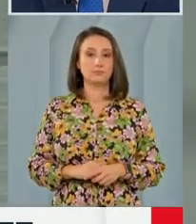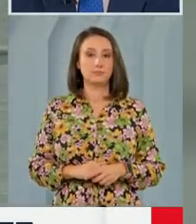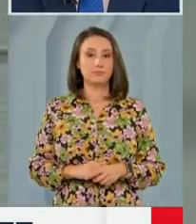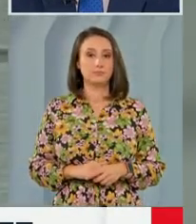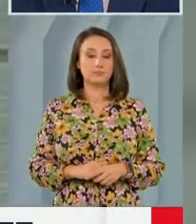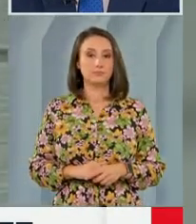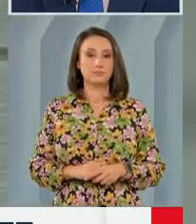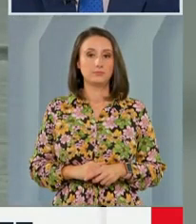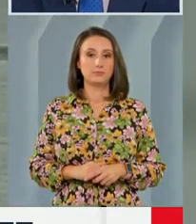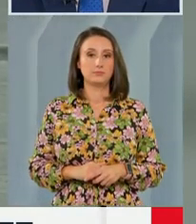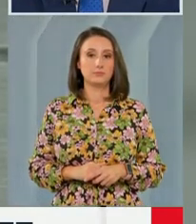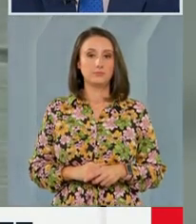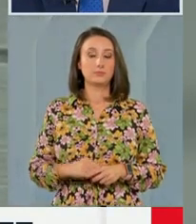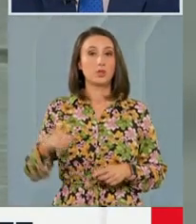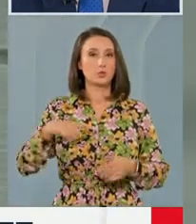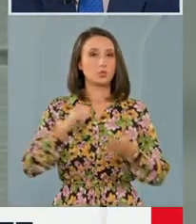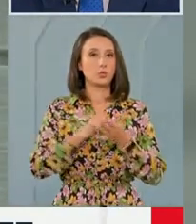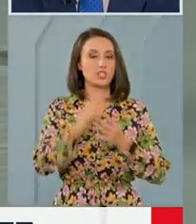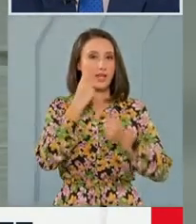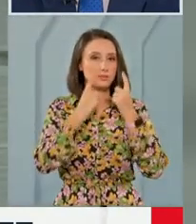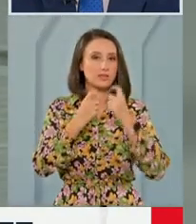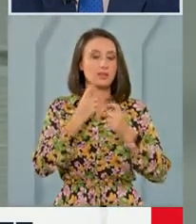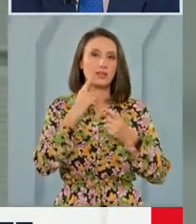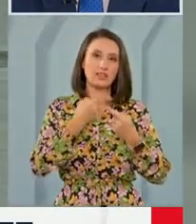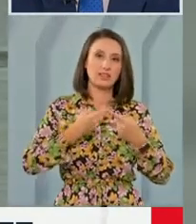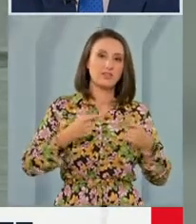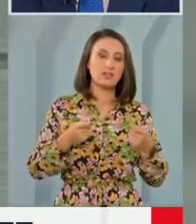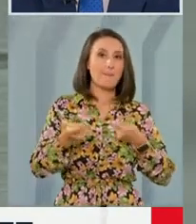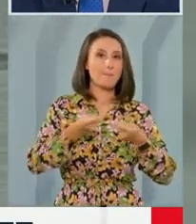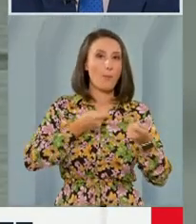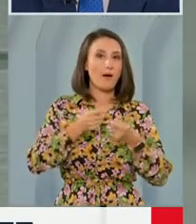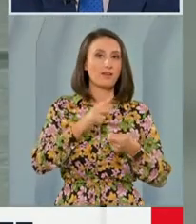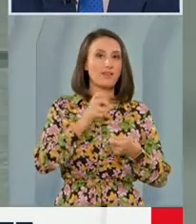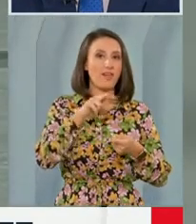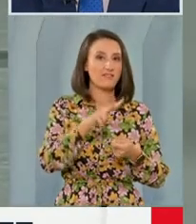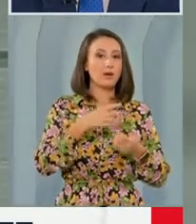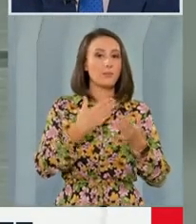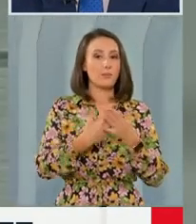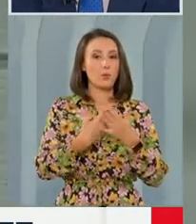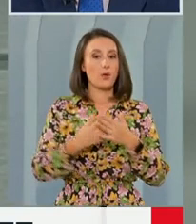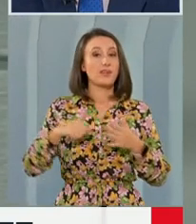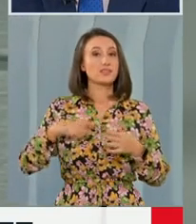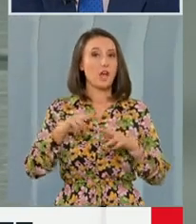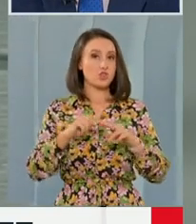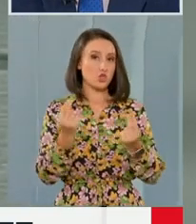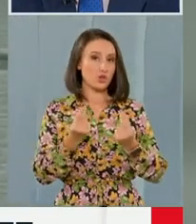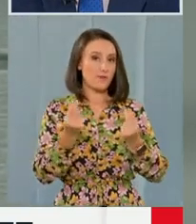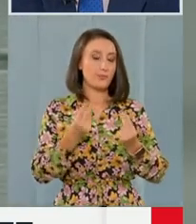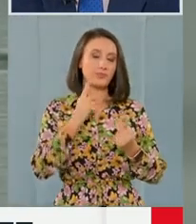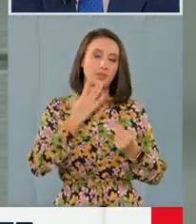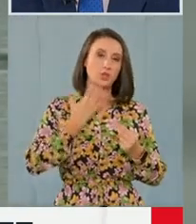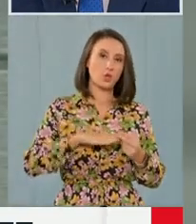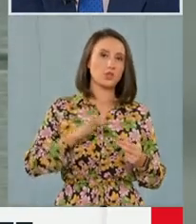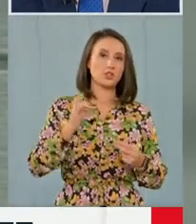Sunteți o jurnalistă cu experiență. Trebuie să facem o distinție între propaganda Kievului, pentru că există așa ceva, între dorință